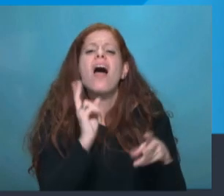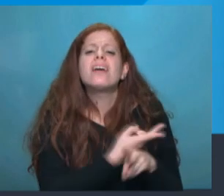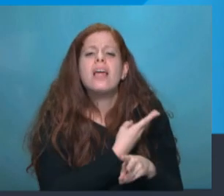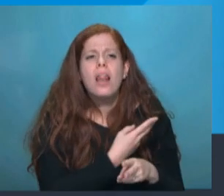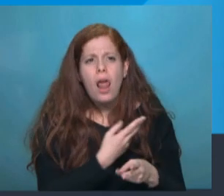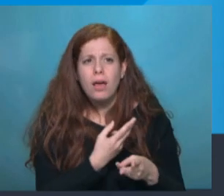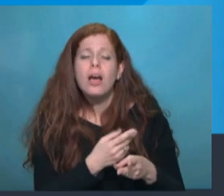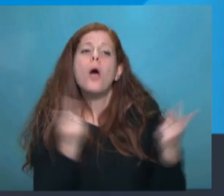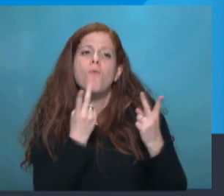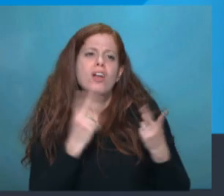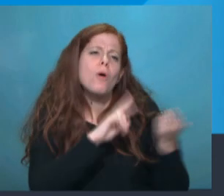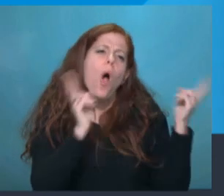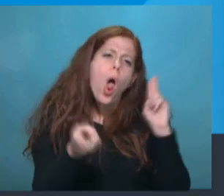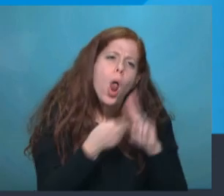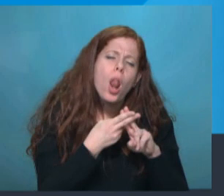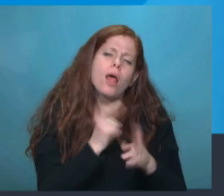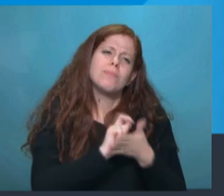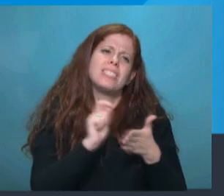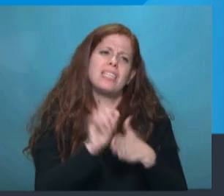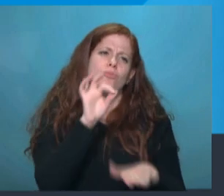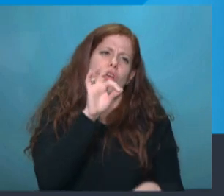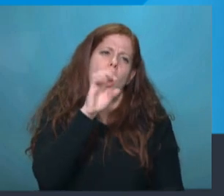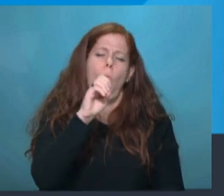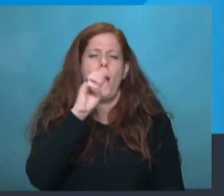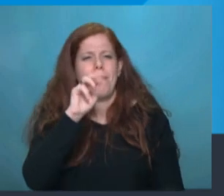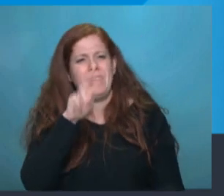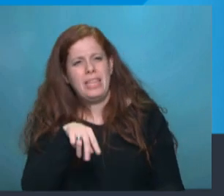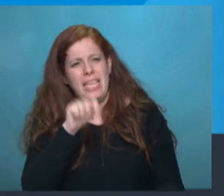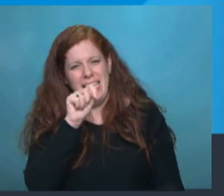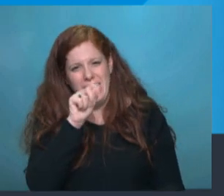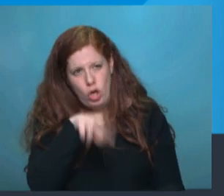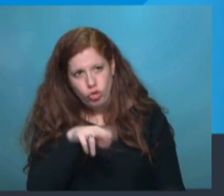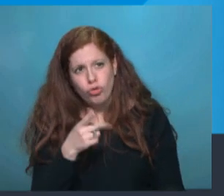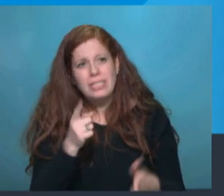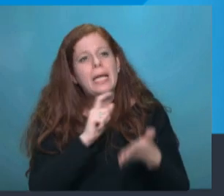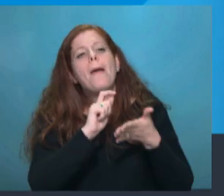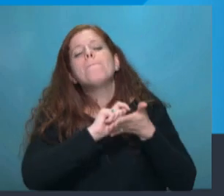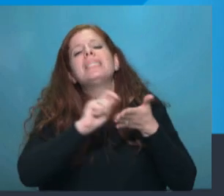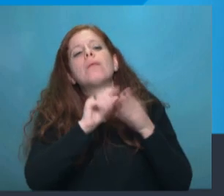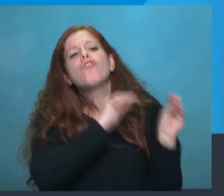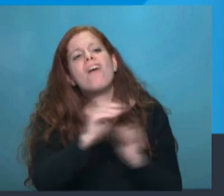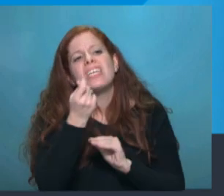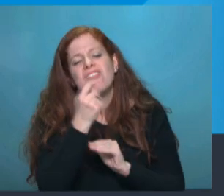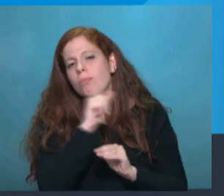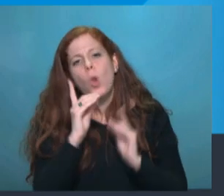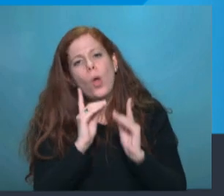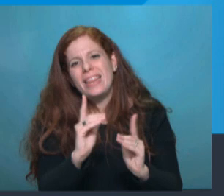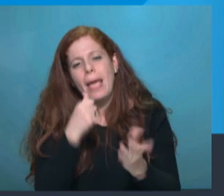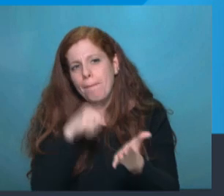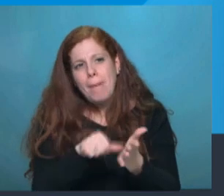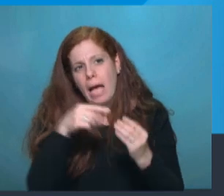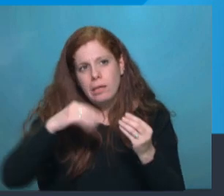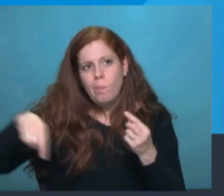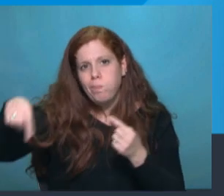عاديه اكيد في بكل انحاء العالم المكتب له ام تي مكتب تحويل الاموال مش بنوك هذا الموضوع